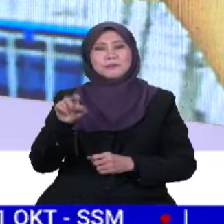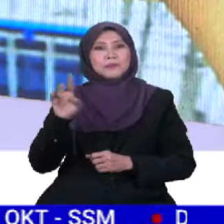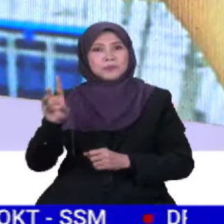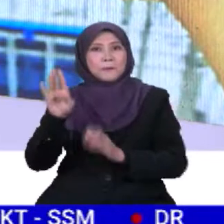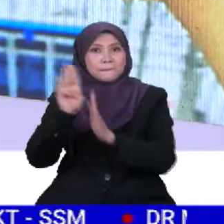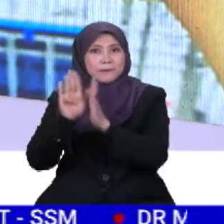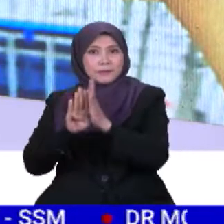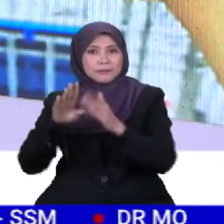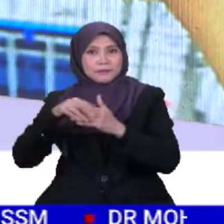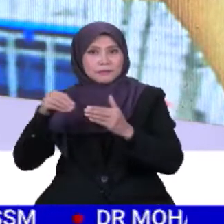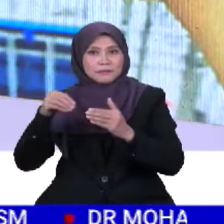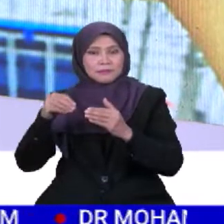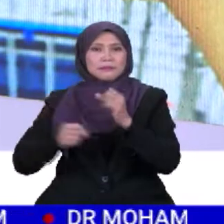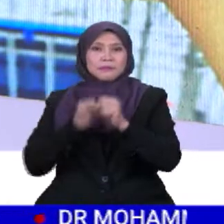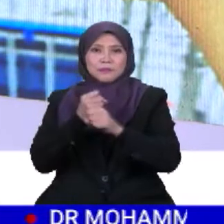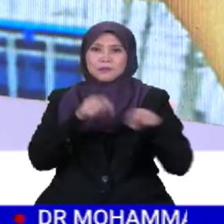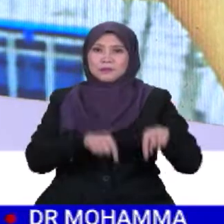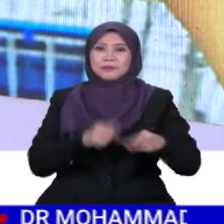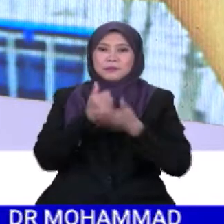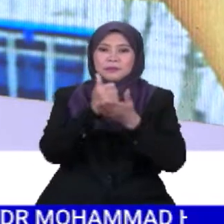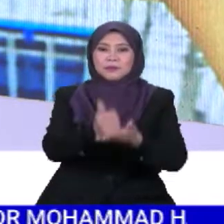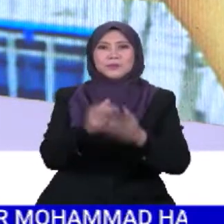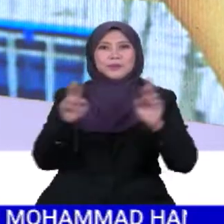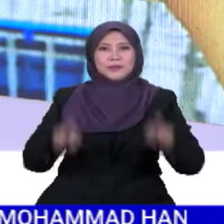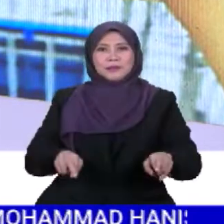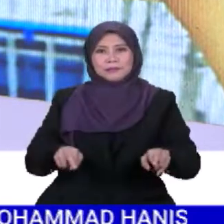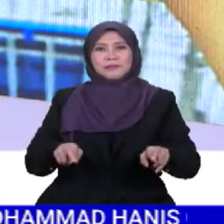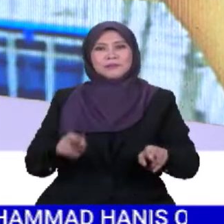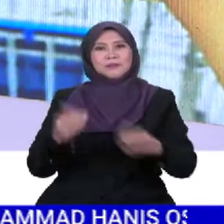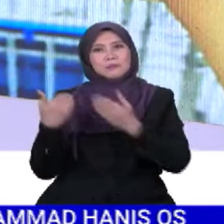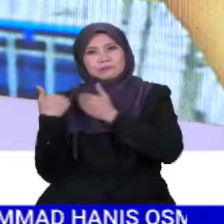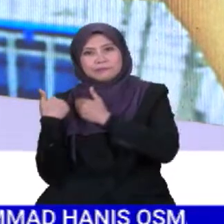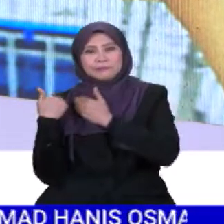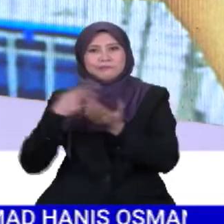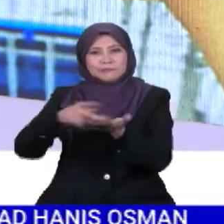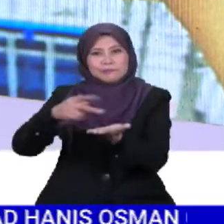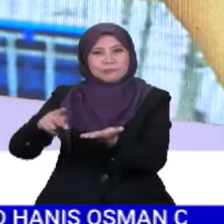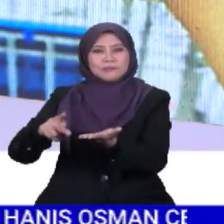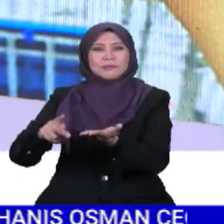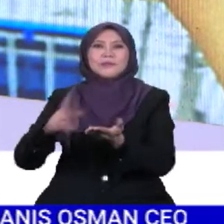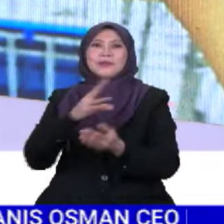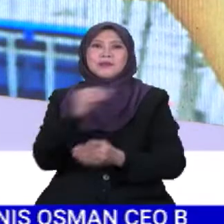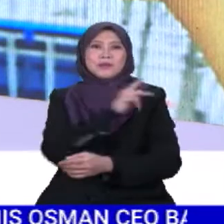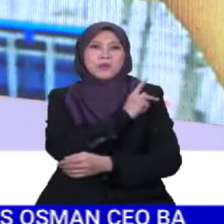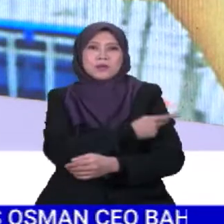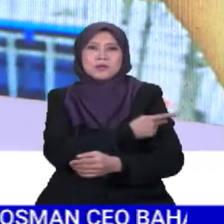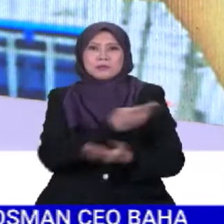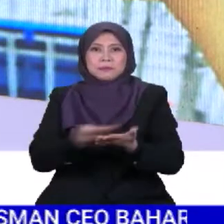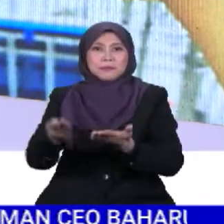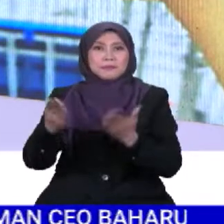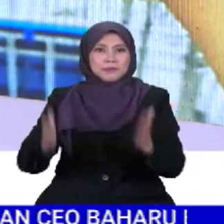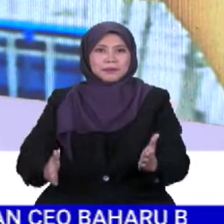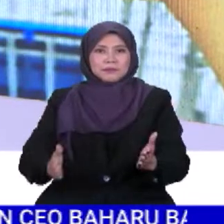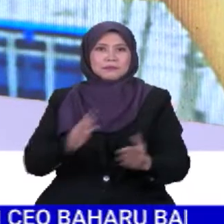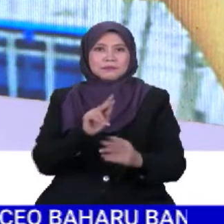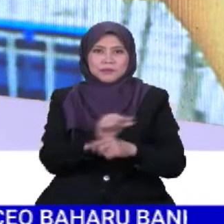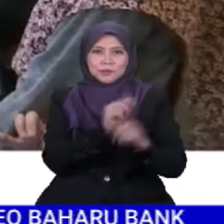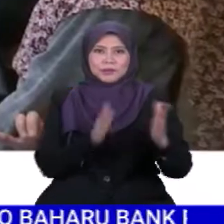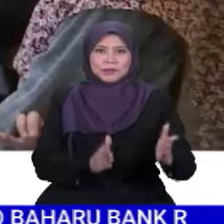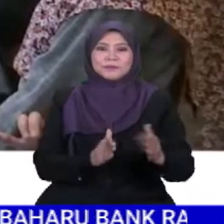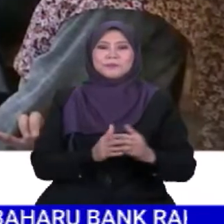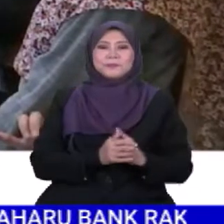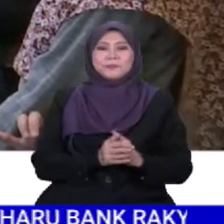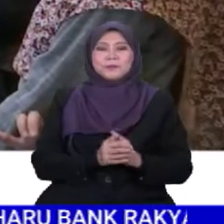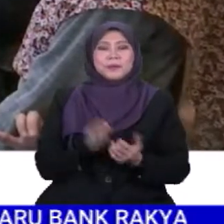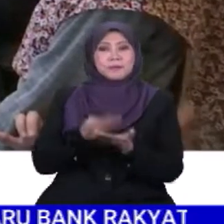RM77.7 bilion tahun ini telah membantu rakyat menampung kos sara hidup dan mengekalkan kuasa beli pengguna. Jelasnya lagi,